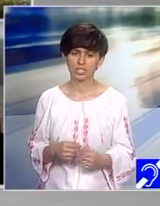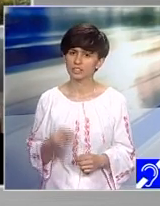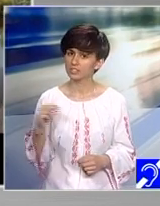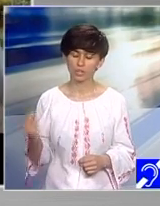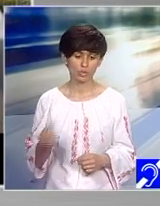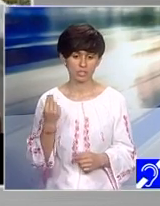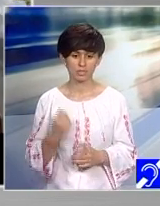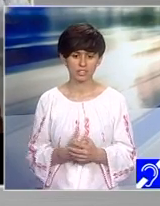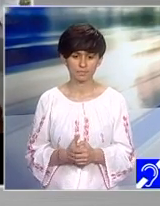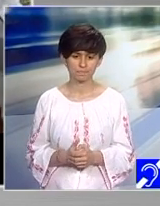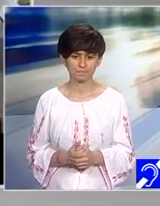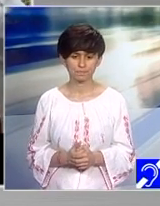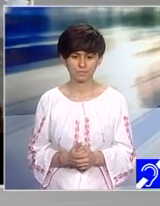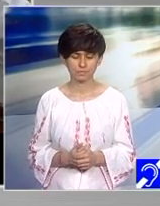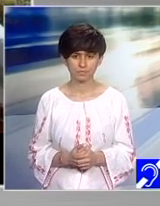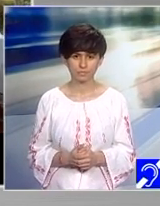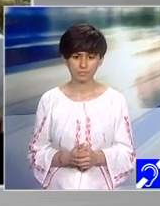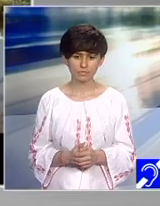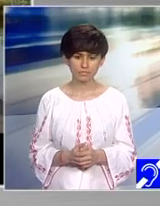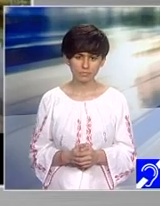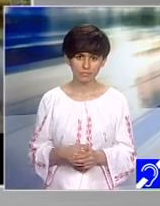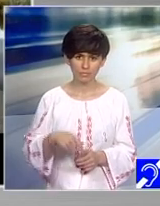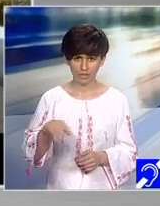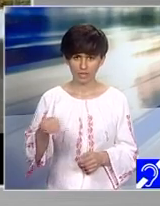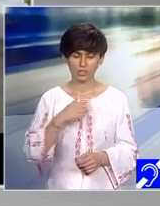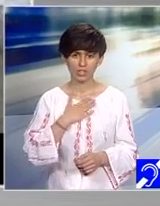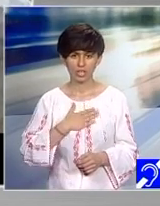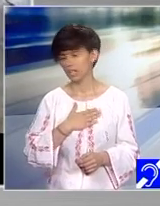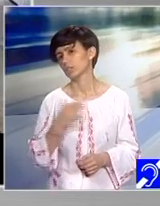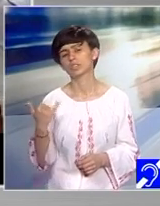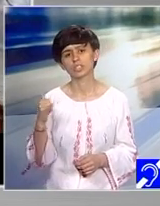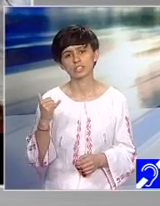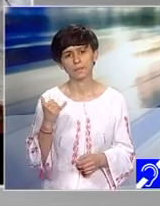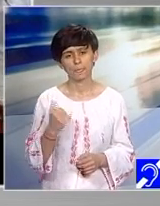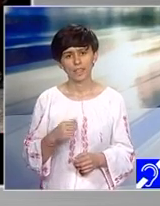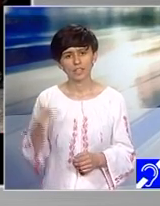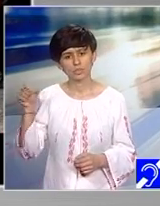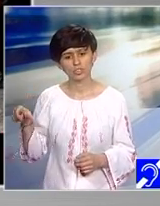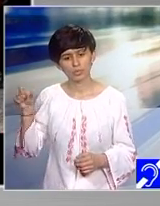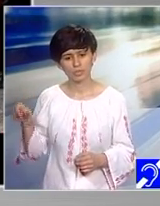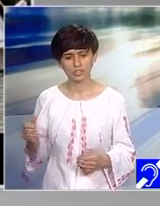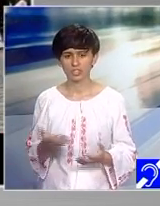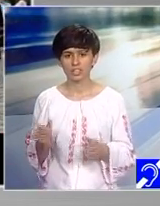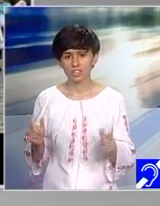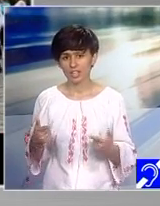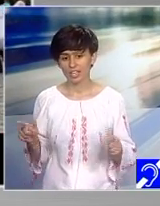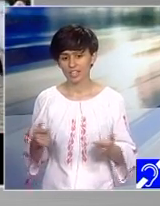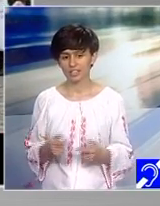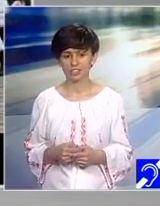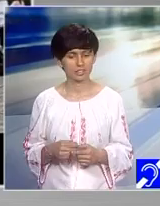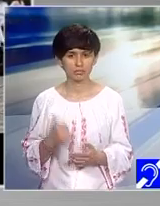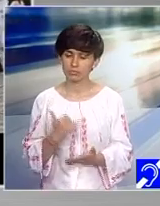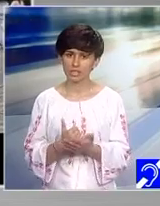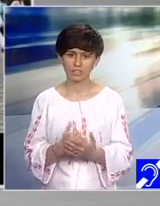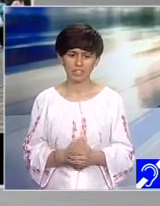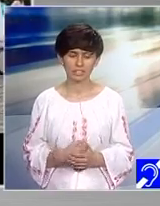Am ținut neapărat să aducem muzicanți adevărați. Și am fost extrem de mulțumiți de ei. Poate și